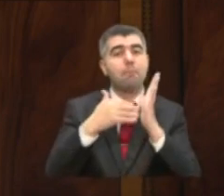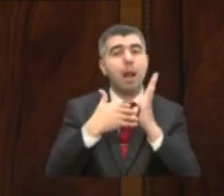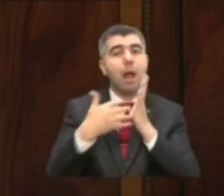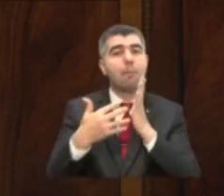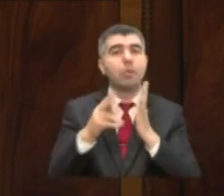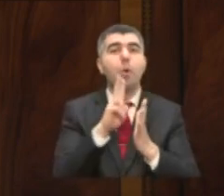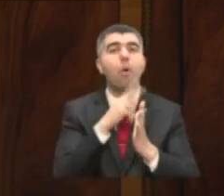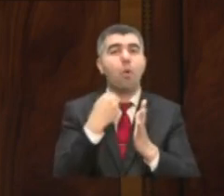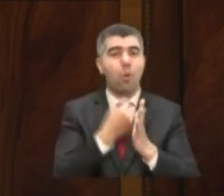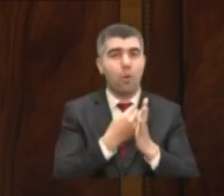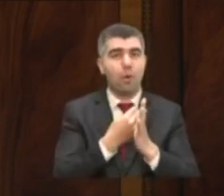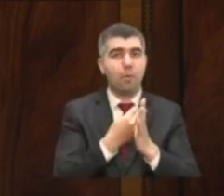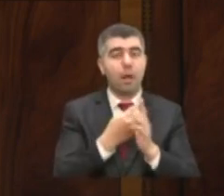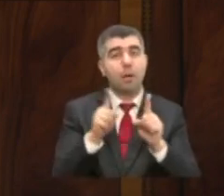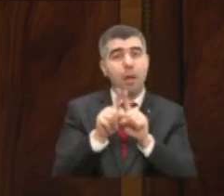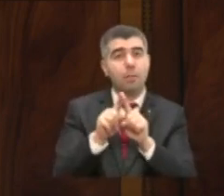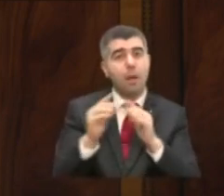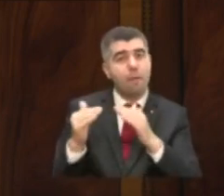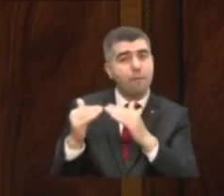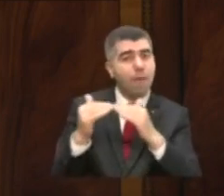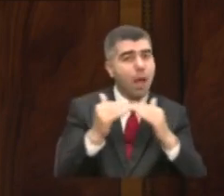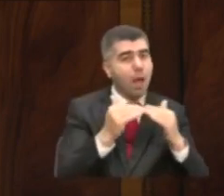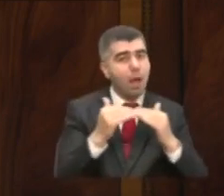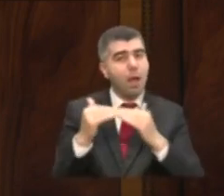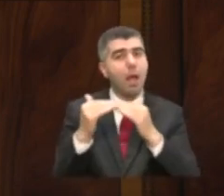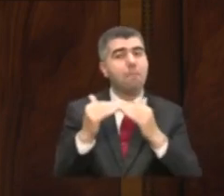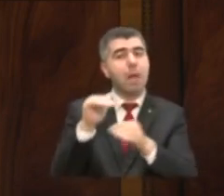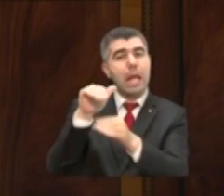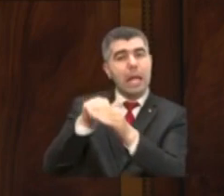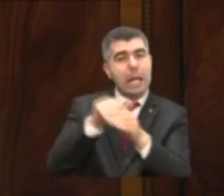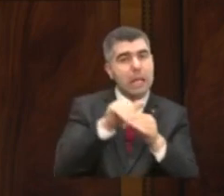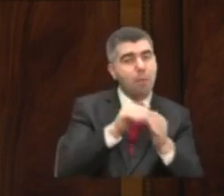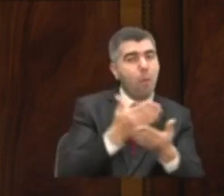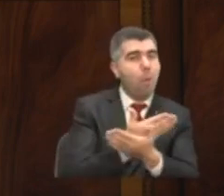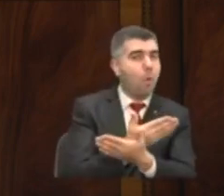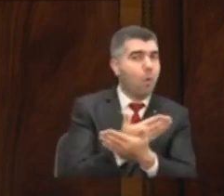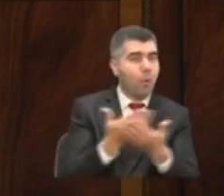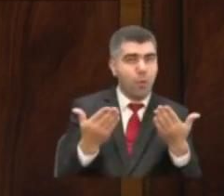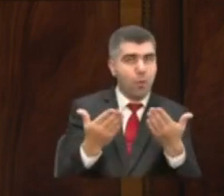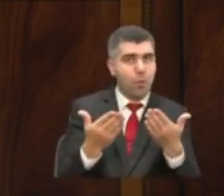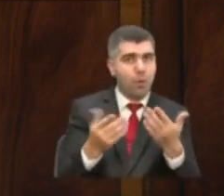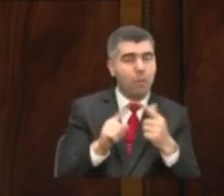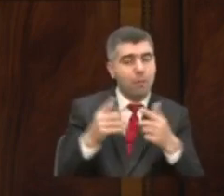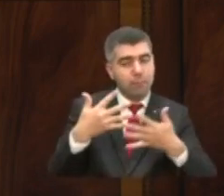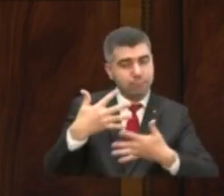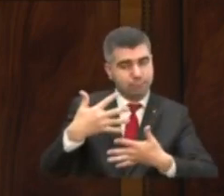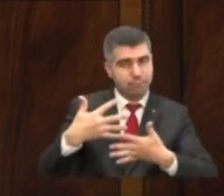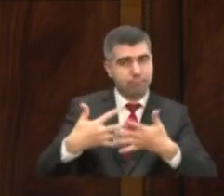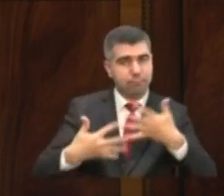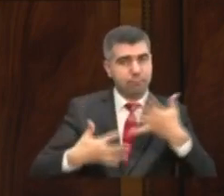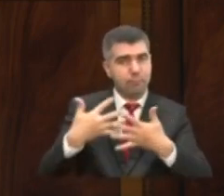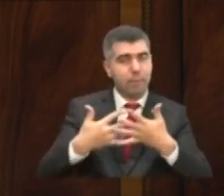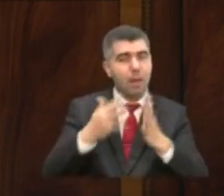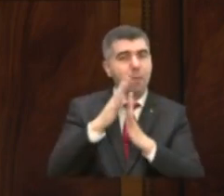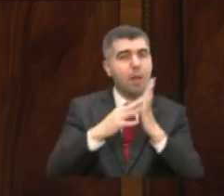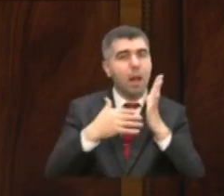معايا، اللي هو توافق بين الأحزاب الحكومية، باش نقول لكم الأمور عديدة في هذا البرنامج التنسيق